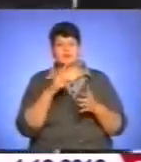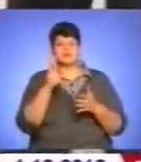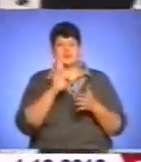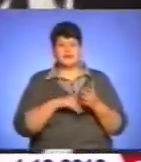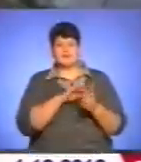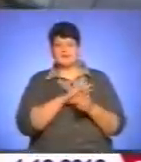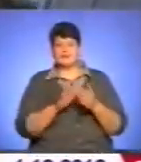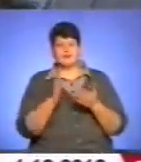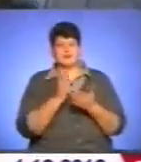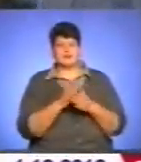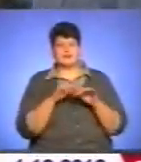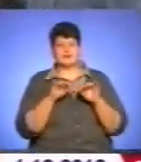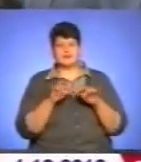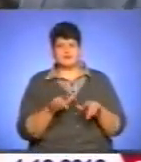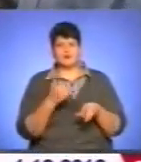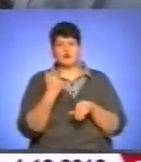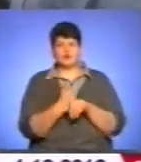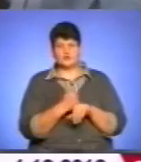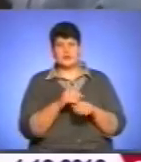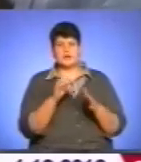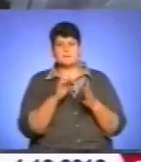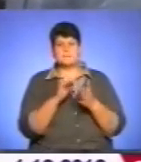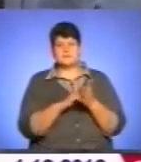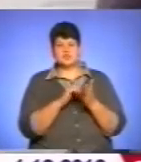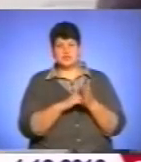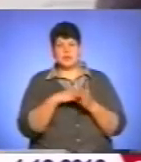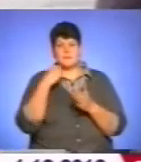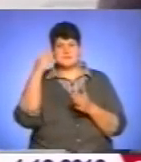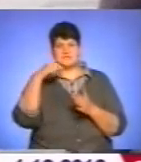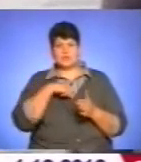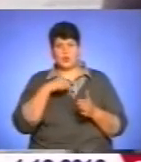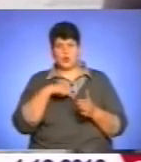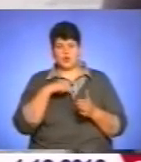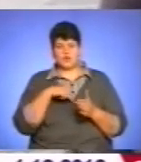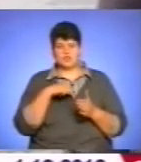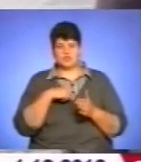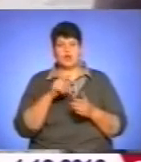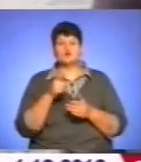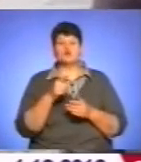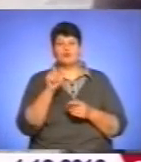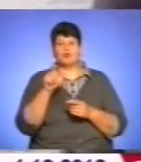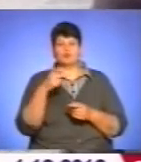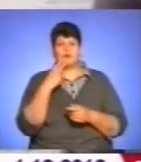дієвими, оскільки головна причина все ж психологічна. Як ви гадаєте, чому люди палять?